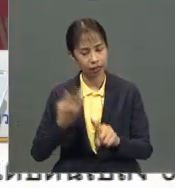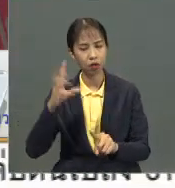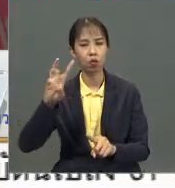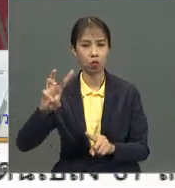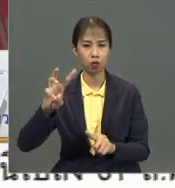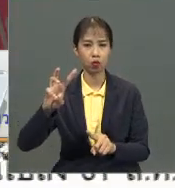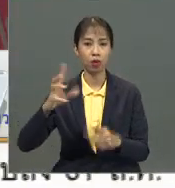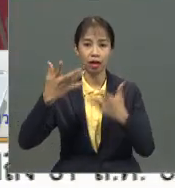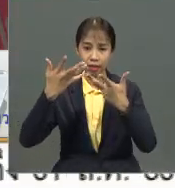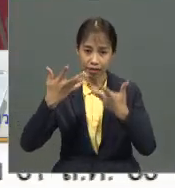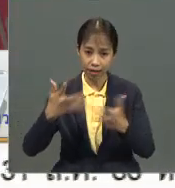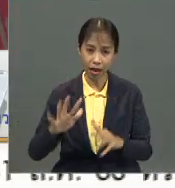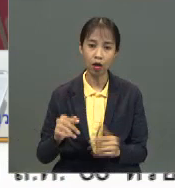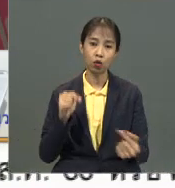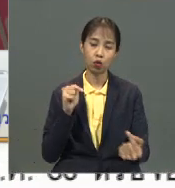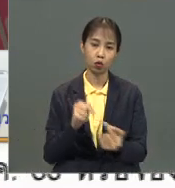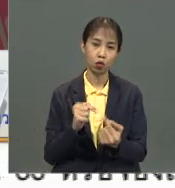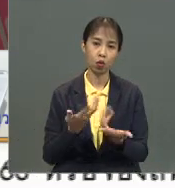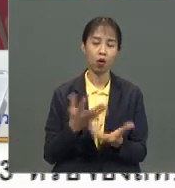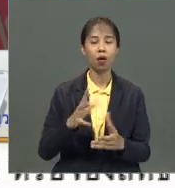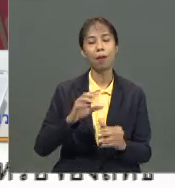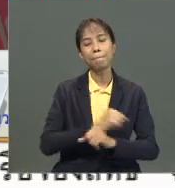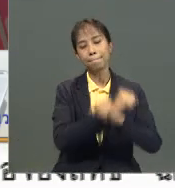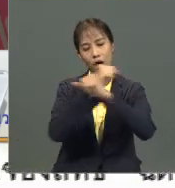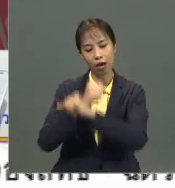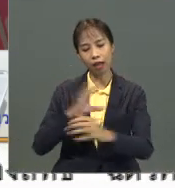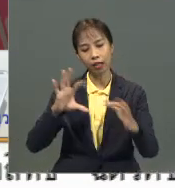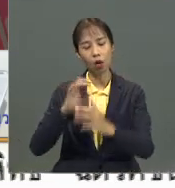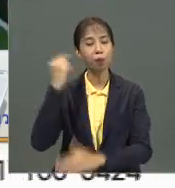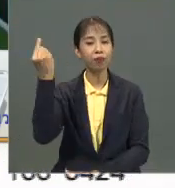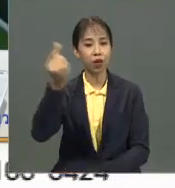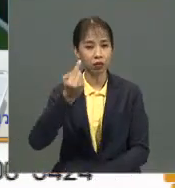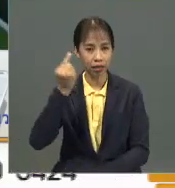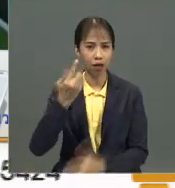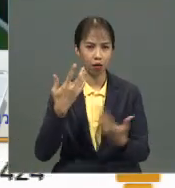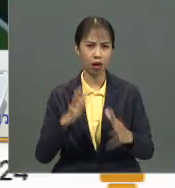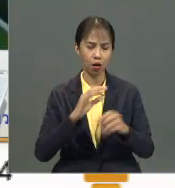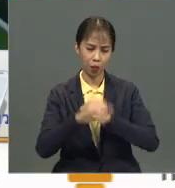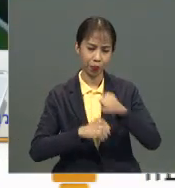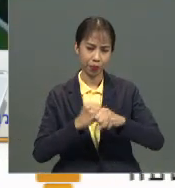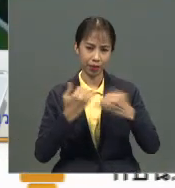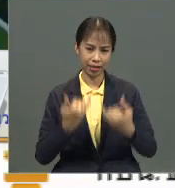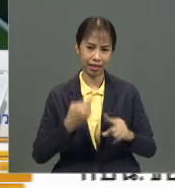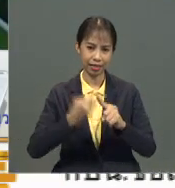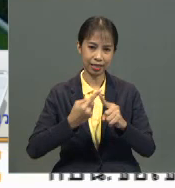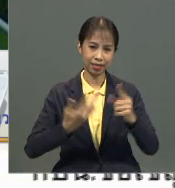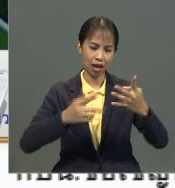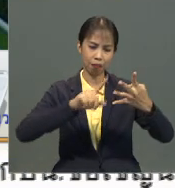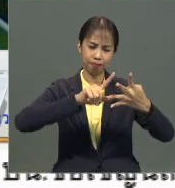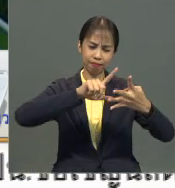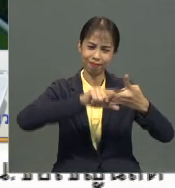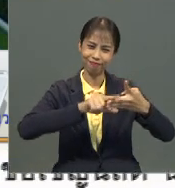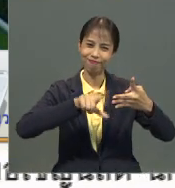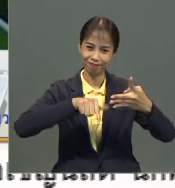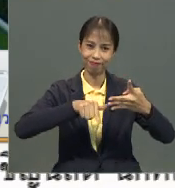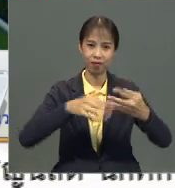นขณะที่มาตรการควบคุมด้านการท่องเที่ยวคาดว่าจะมีการผ่อนคลายในช่วง3เดือนสุดท้ายของปีนี้ครับ